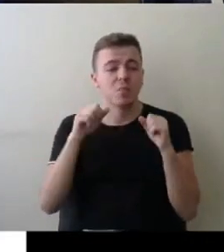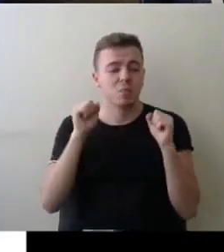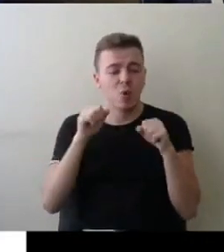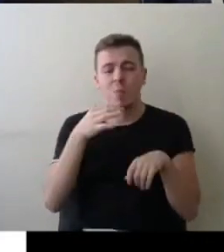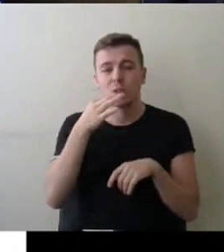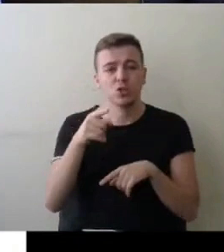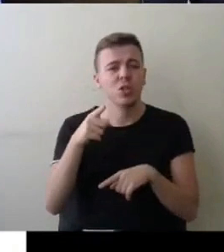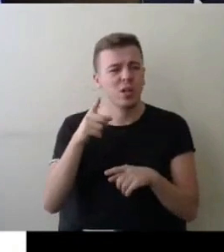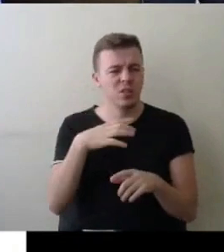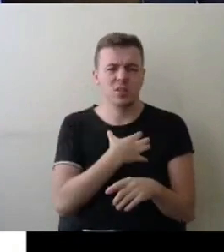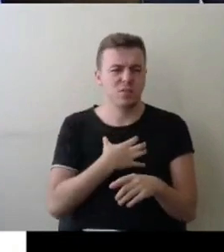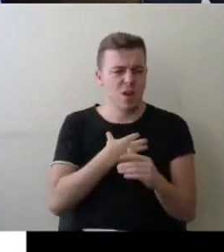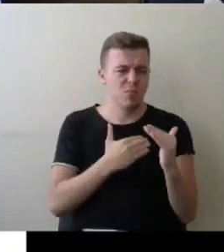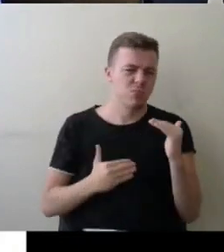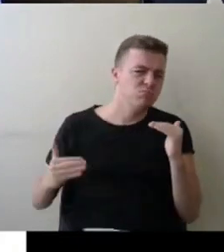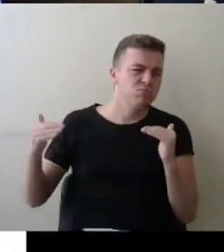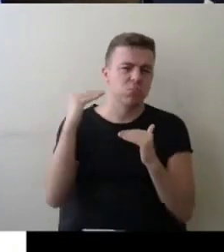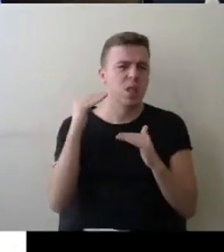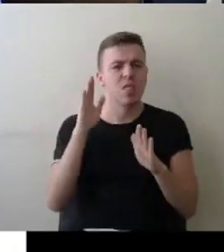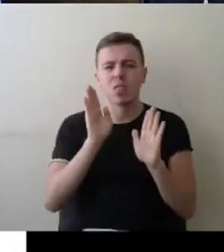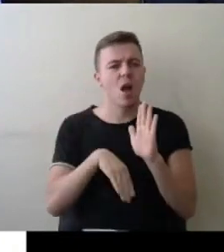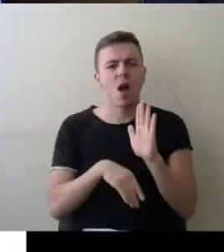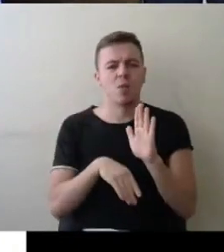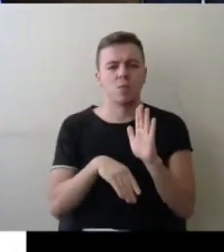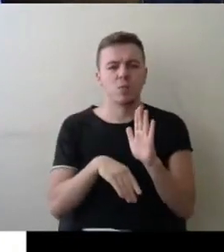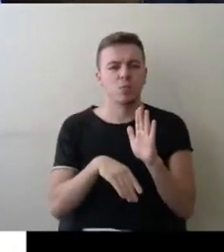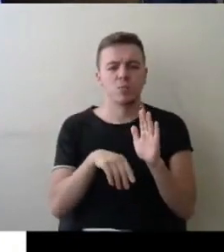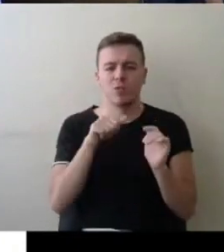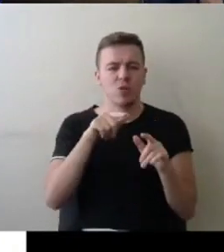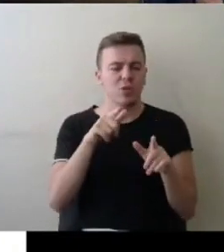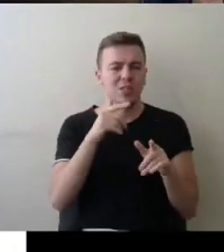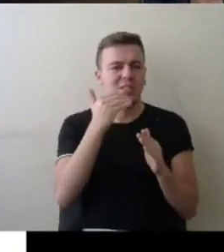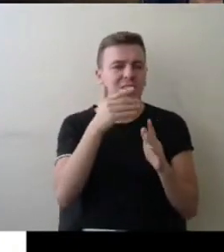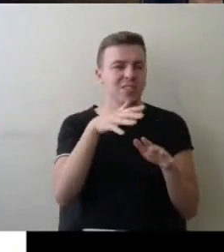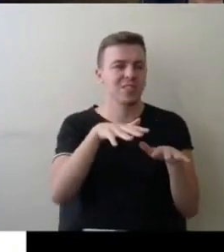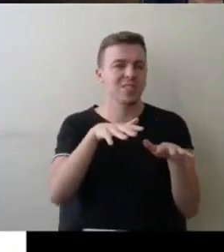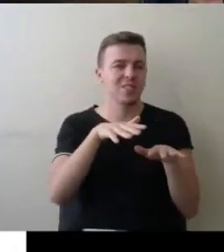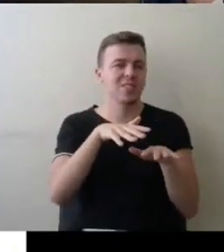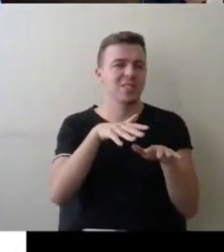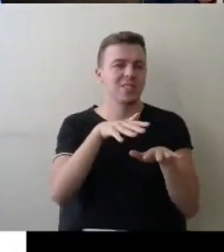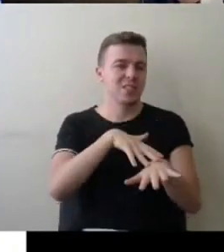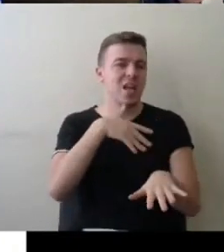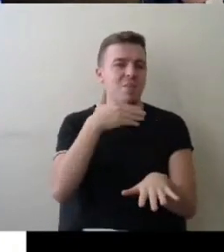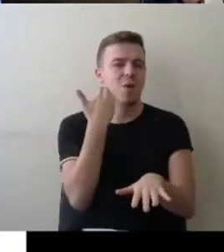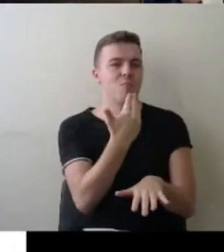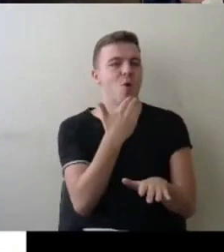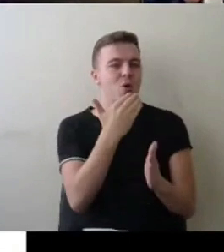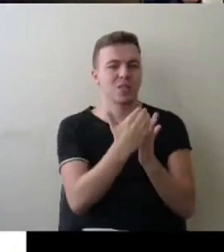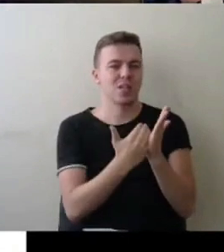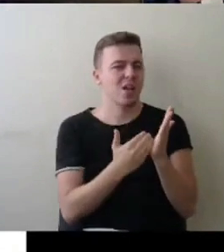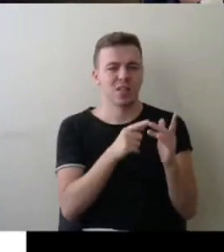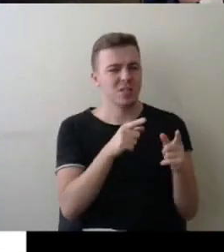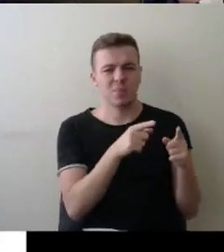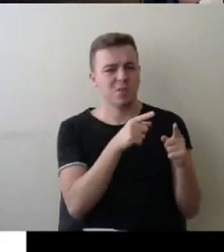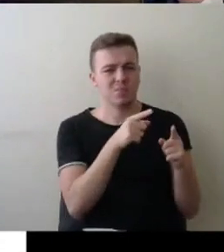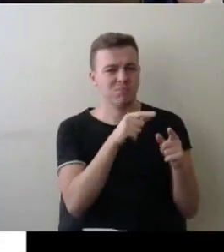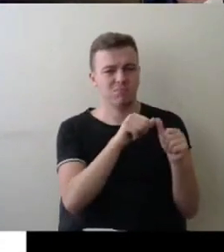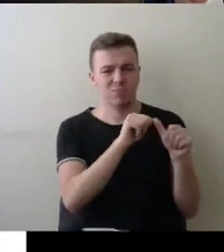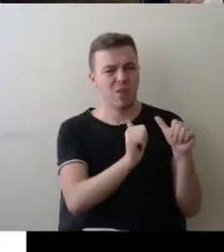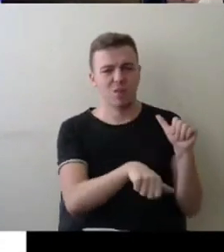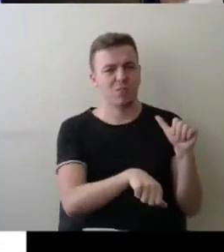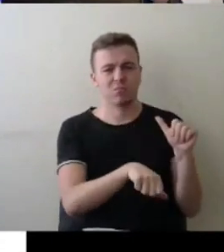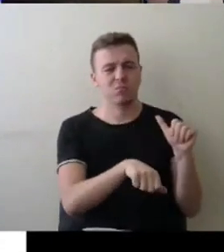svarbiau negu tai, kas, pavyzdžiui, Seimo įstatymų paminėta apie šeimą, nes tai yra visai kitas lygmuo. Ne,